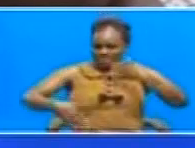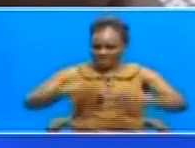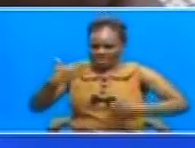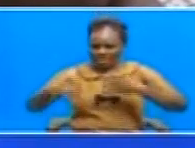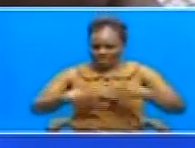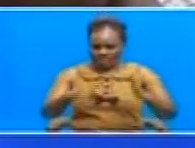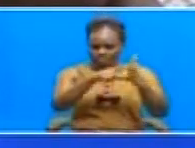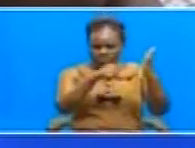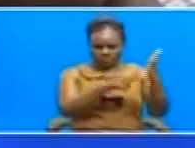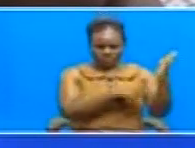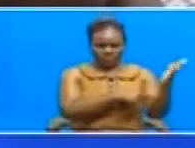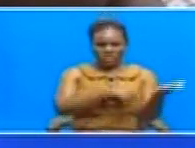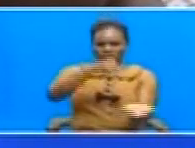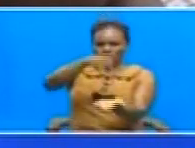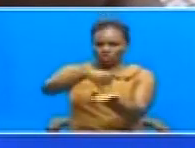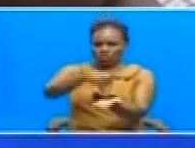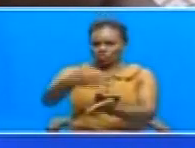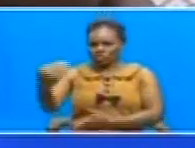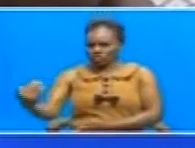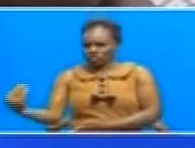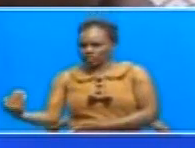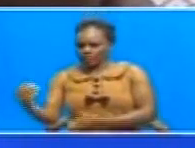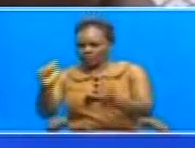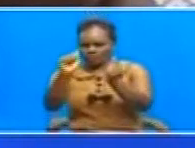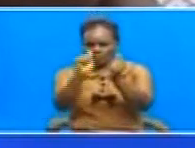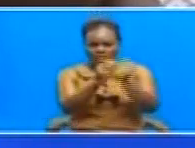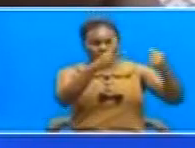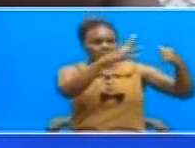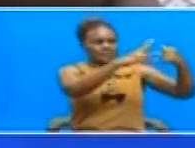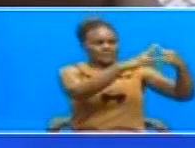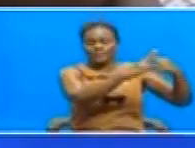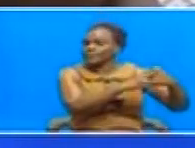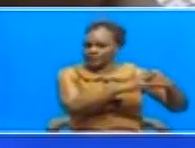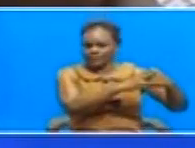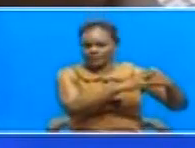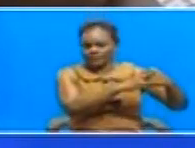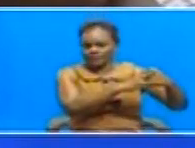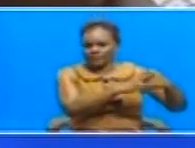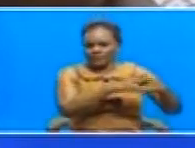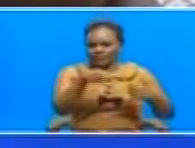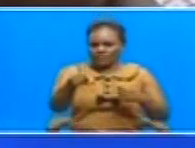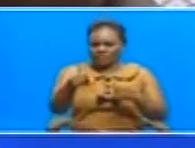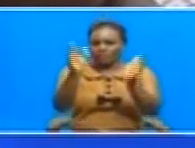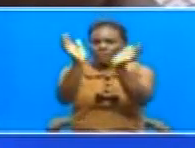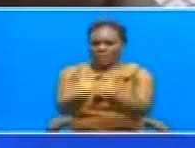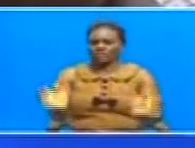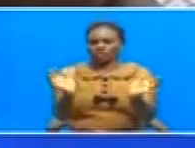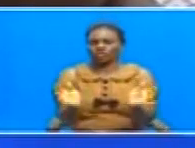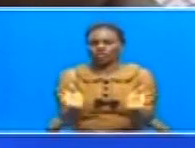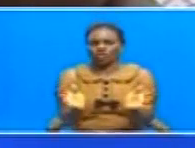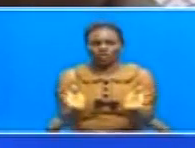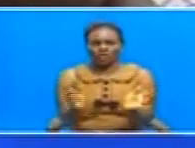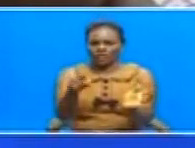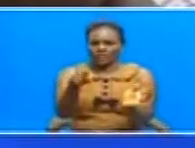ambalo limehusu wanafunzi takriban 19 ambao wametuhumiwa